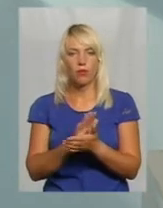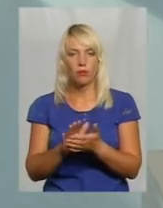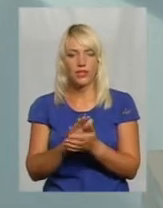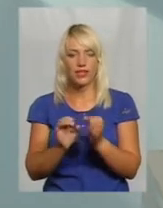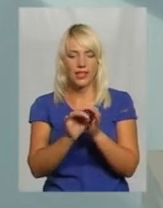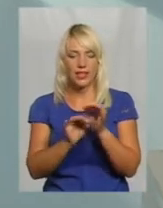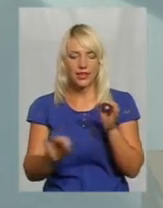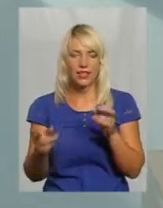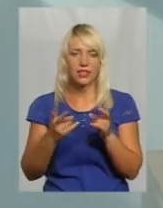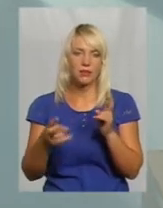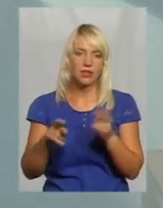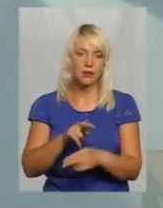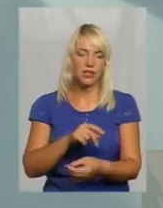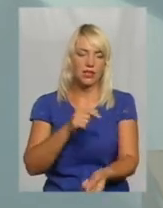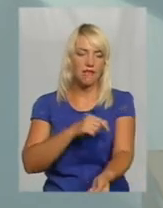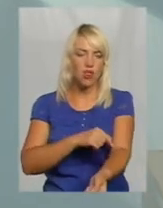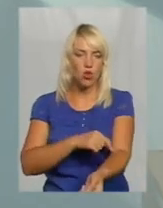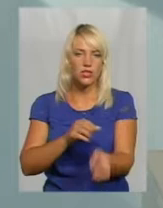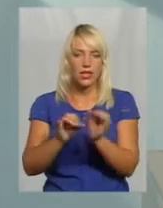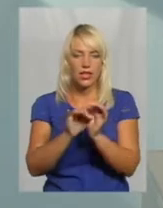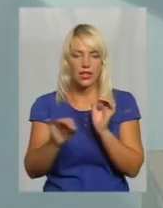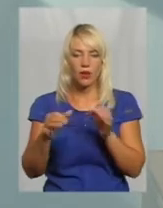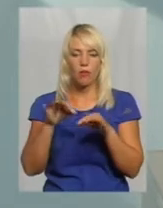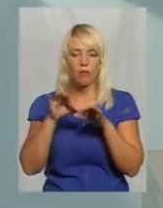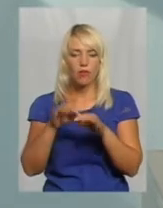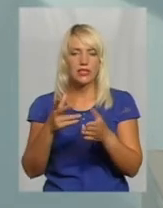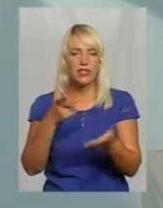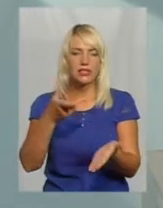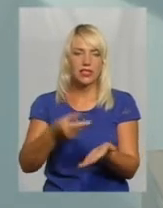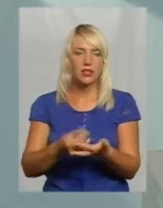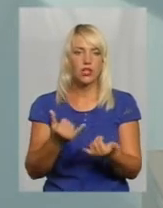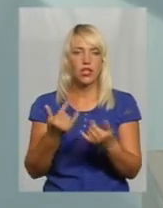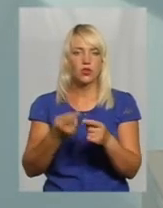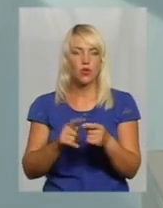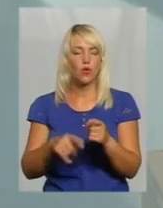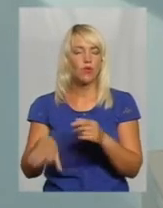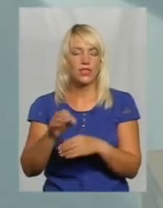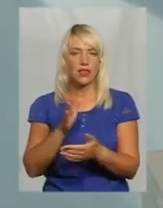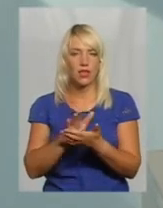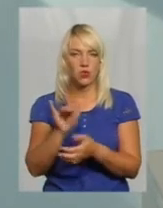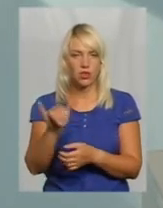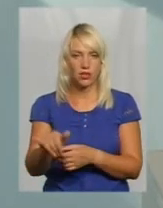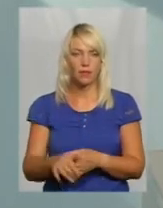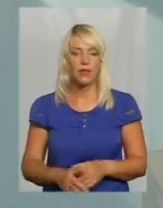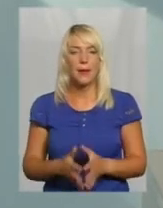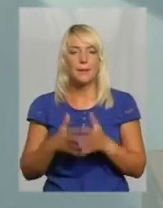замінити венозний катетер, провести якусь ін'єкцію, тобто для цього в них є все.